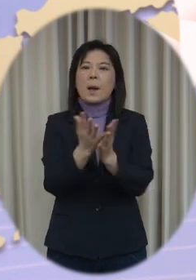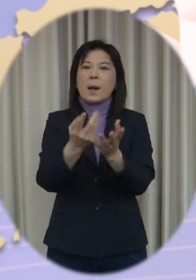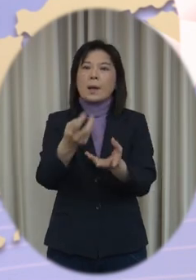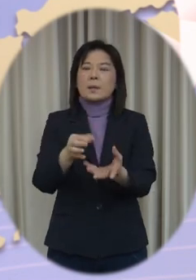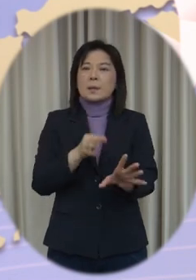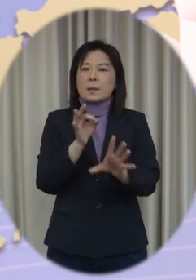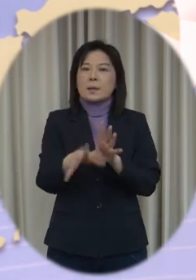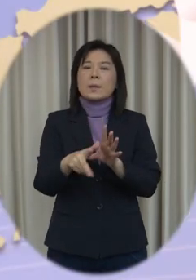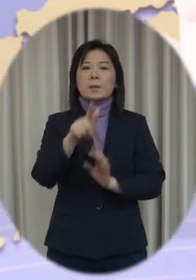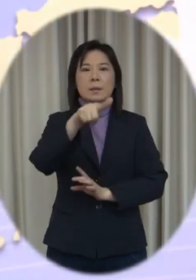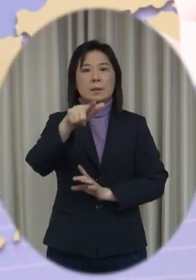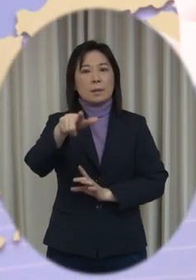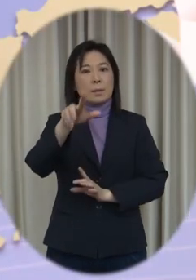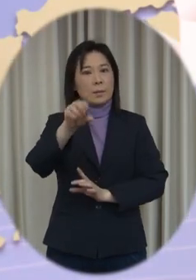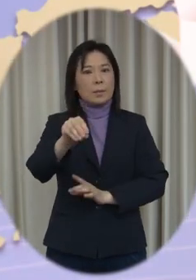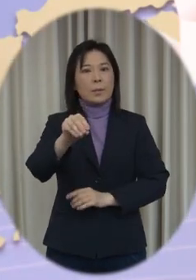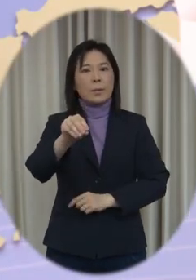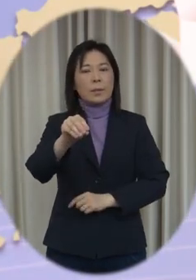赠